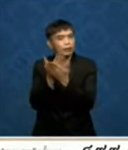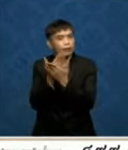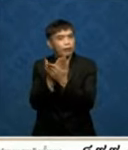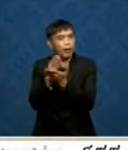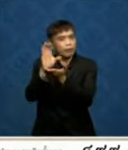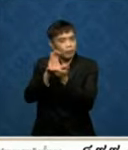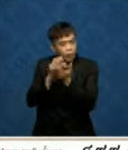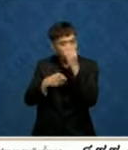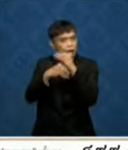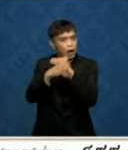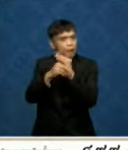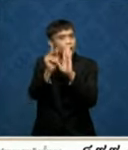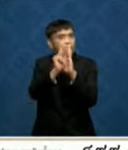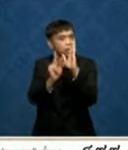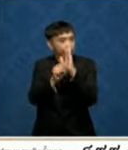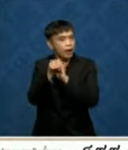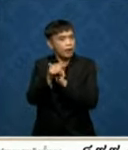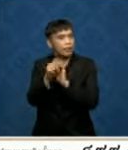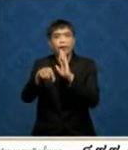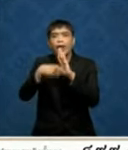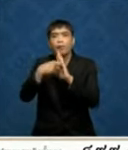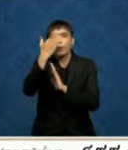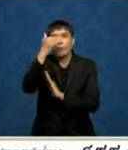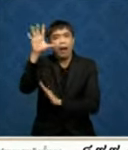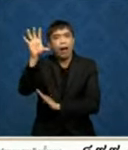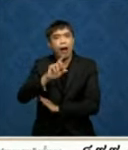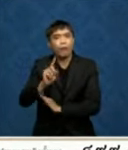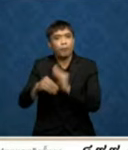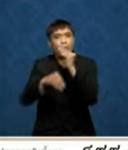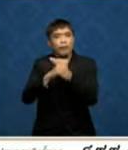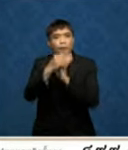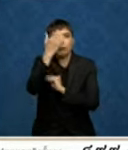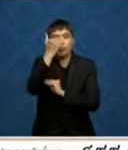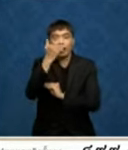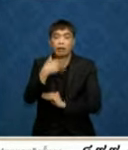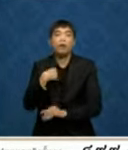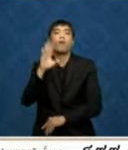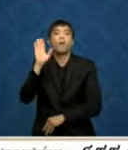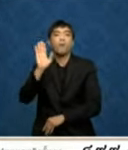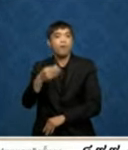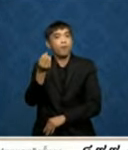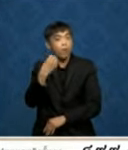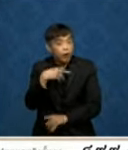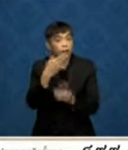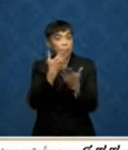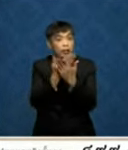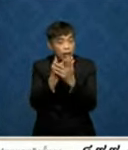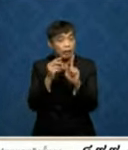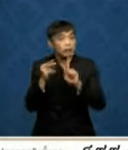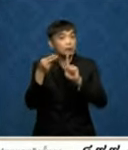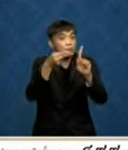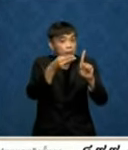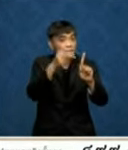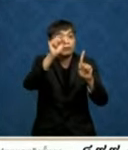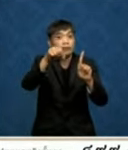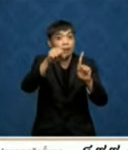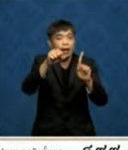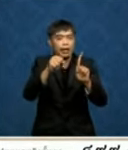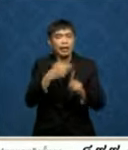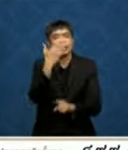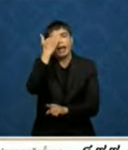อบคือเพื่อหาเงินไปใช้ในโครงการดิจิตอลวอลเล็ตผมก็ต้องถามต่อกับท่านประธานว่าโครงการดิจิตอลวอลเล็ตเนี่ยจะเริ่มแจกเ